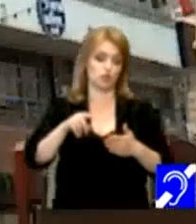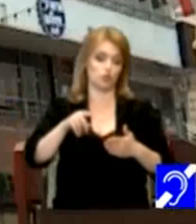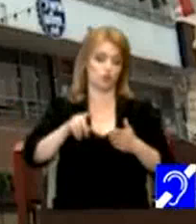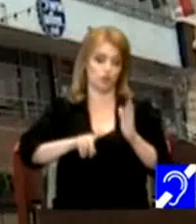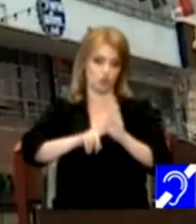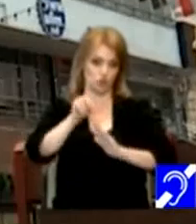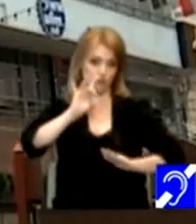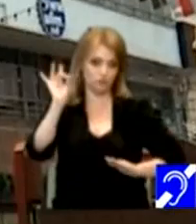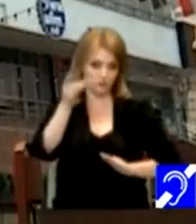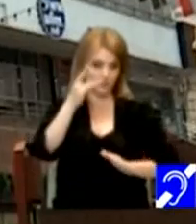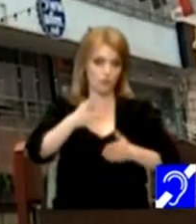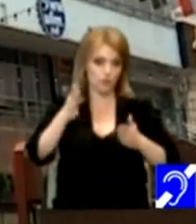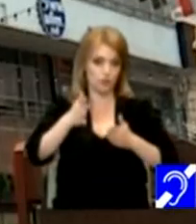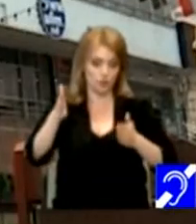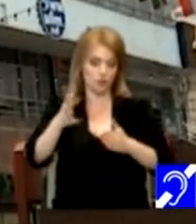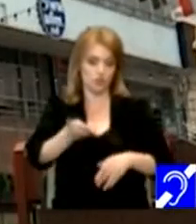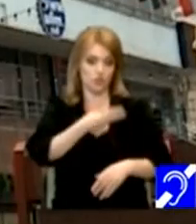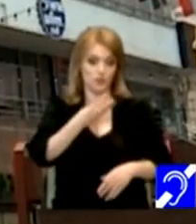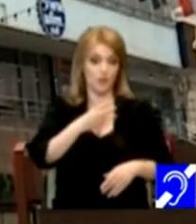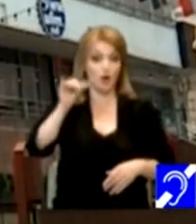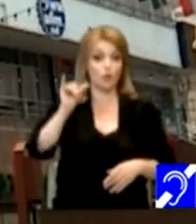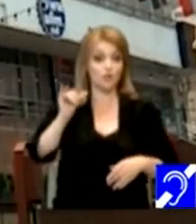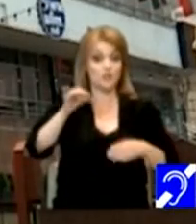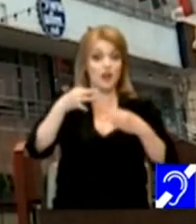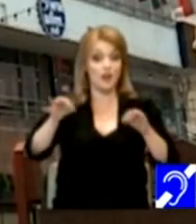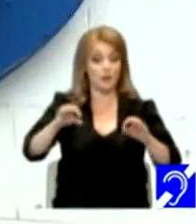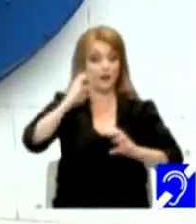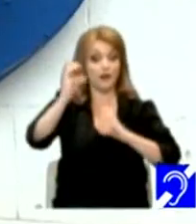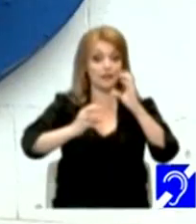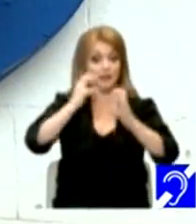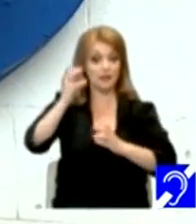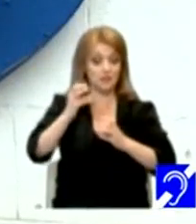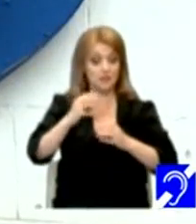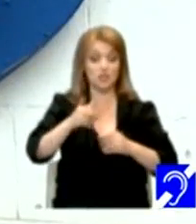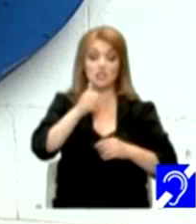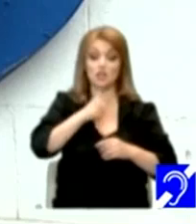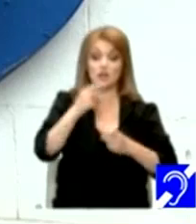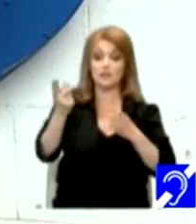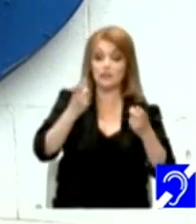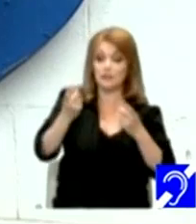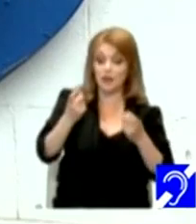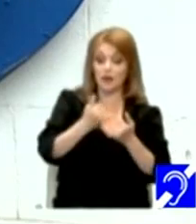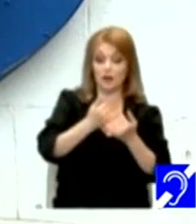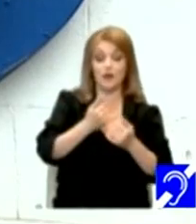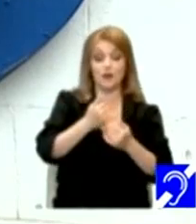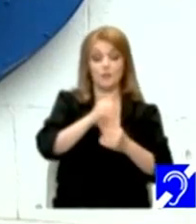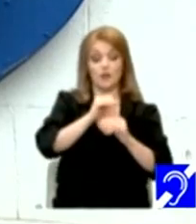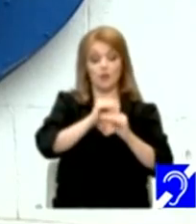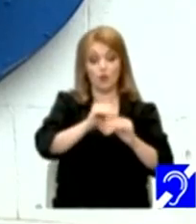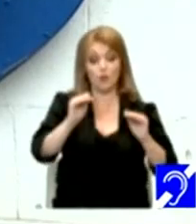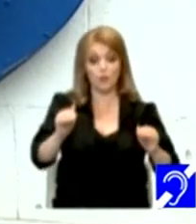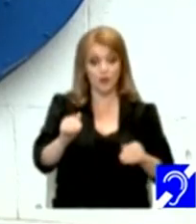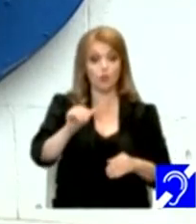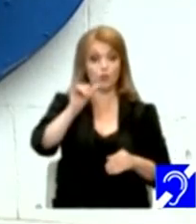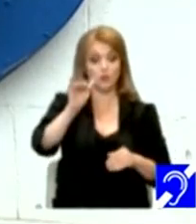popularitate. Universitatea Liberă Internațională din Moldova încearcă să atragă studenții cu o reducere de 10% la contractul de